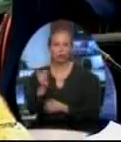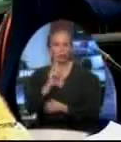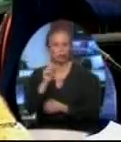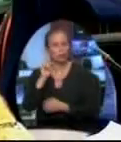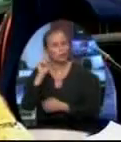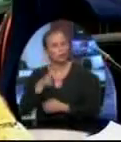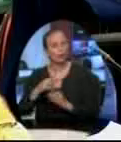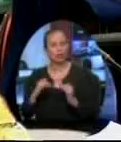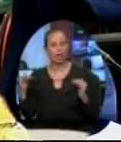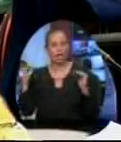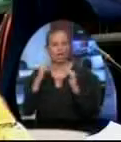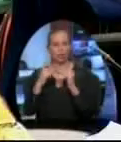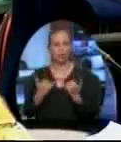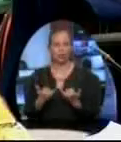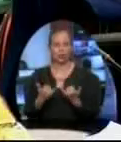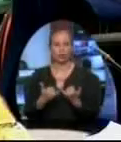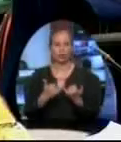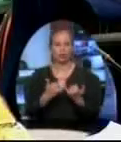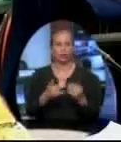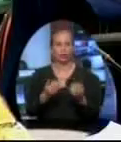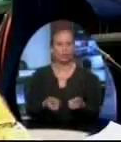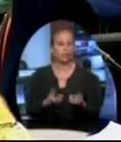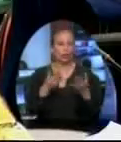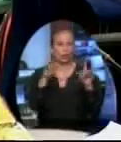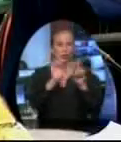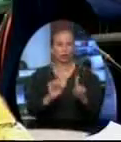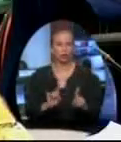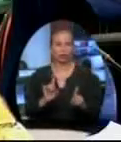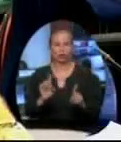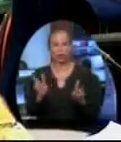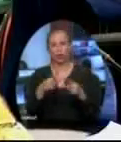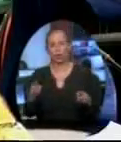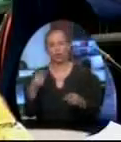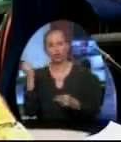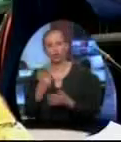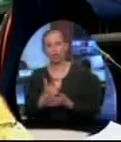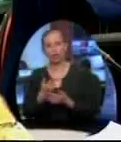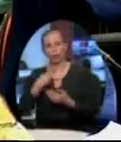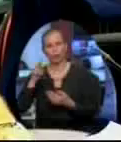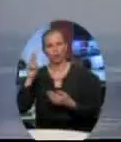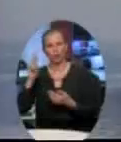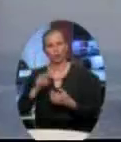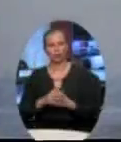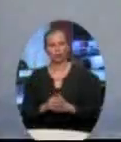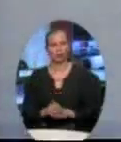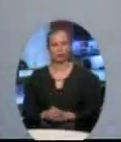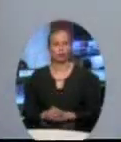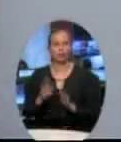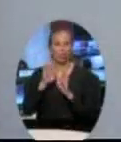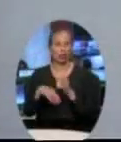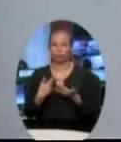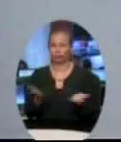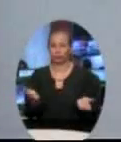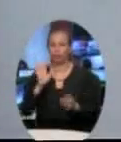זה שיש לנו שדות גז לא יכול להיות הגיוני שנשלם יותר, ואף אחד לא רואה שקל הנחה. 5 שנים לאחר